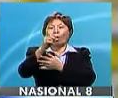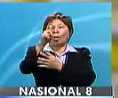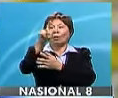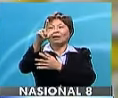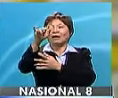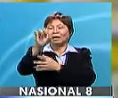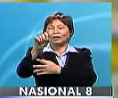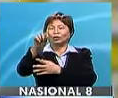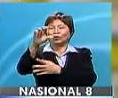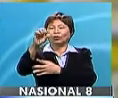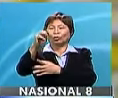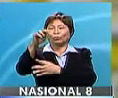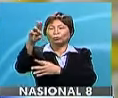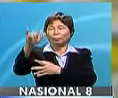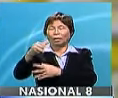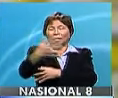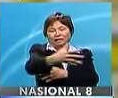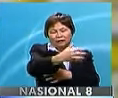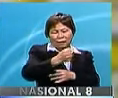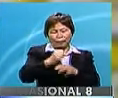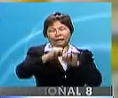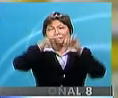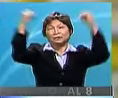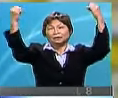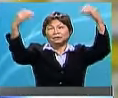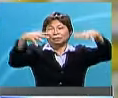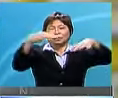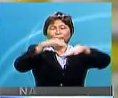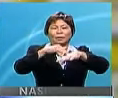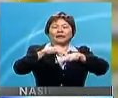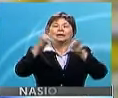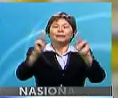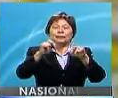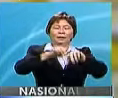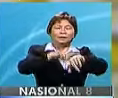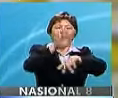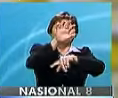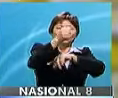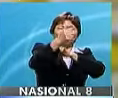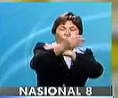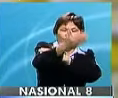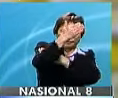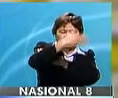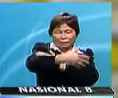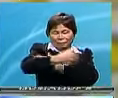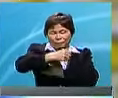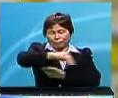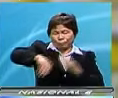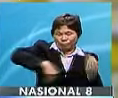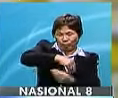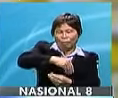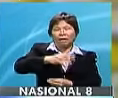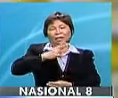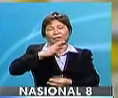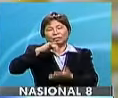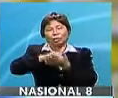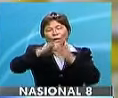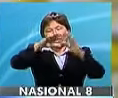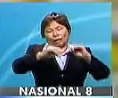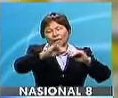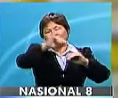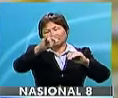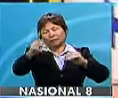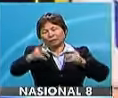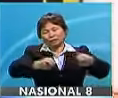www.tikethotline.com.my dan menebusnya di Stadium Melawati Shah Alam pada Khamis bermula jam 10 pagi. Beliau berkata demikian selepas mesyuarat